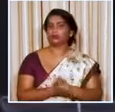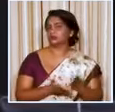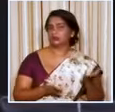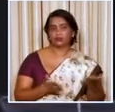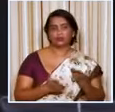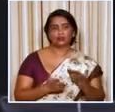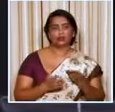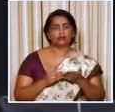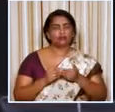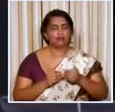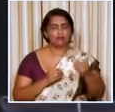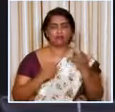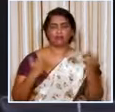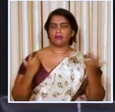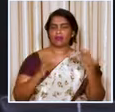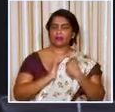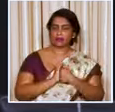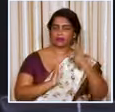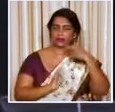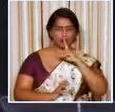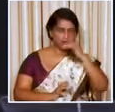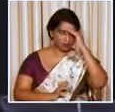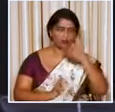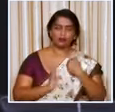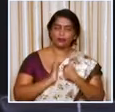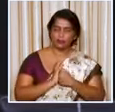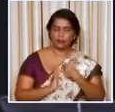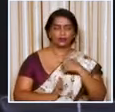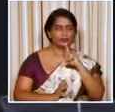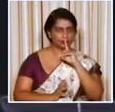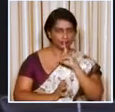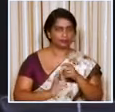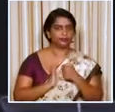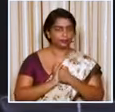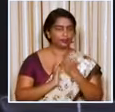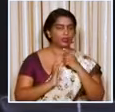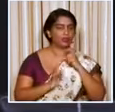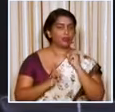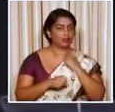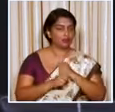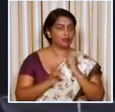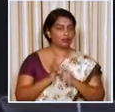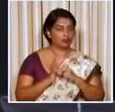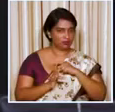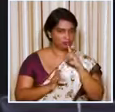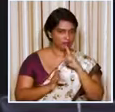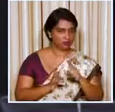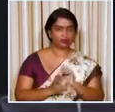මේ පාර වැහෙනවා. ඉතින් ඒ නිසා ගරු නියෝජ කතානායකතුමනි, මම ඉතා ඕනෑකමින් ගරු අපේ ආණ්ඩු පක්ෂ සංවිධායකතුමාගෙන් ඉල්ලා